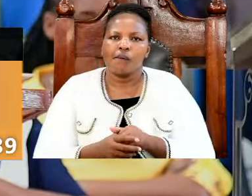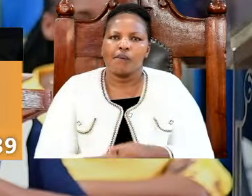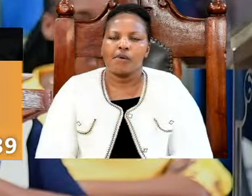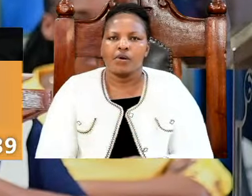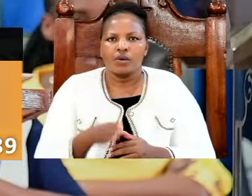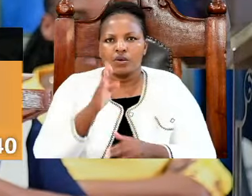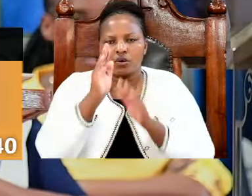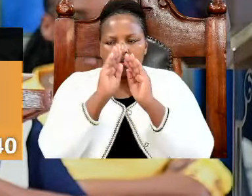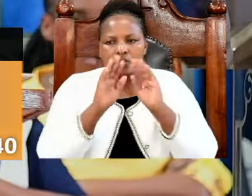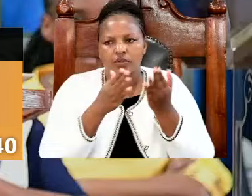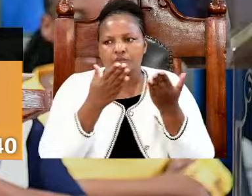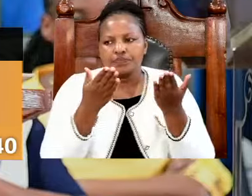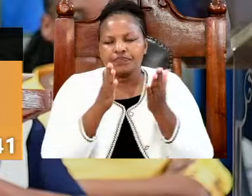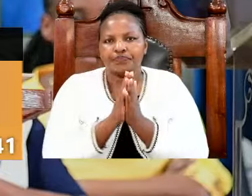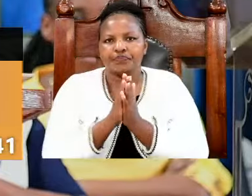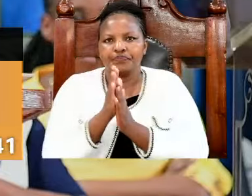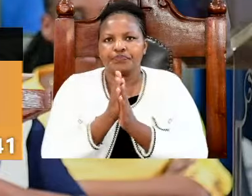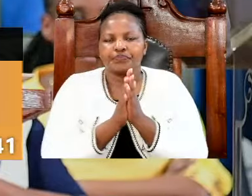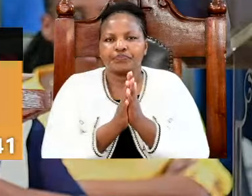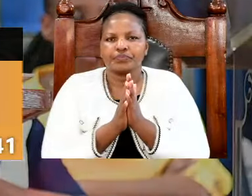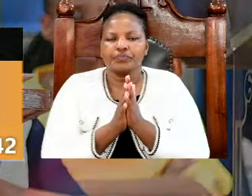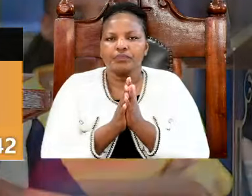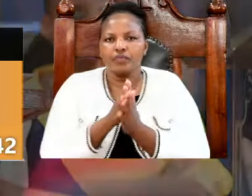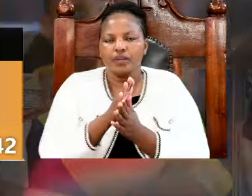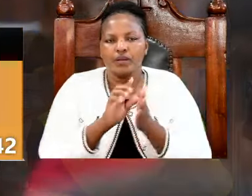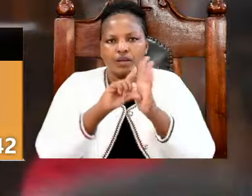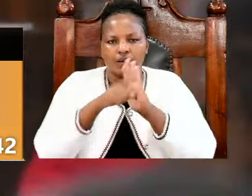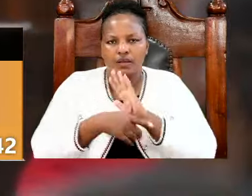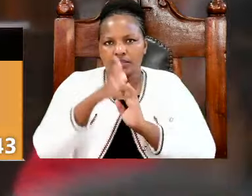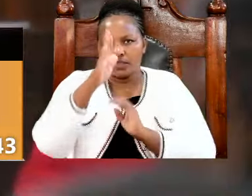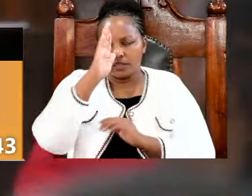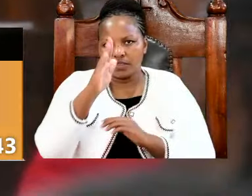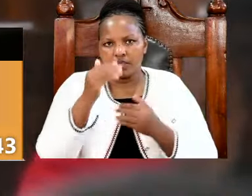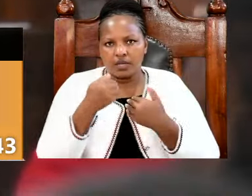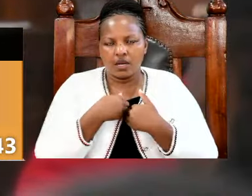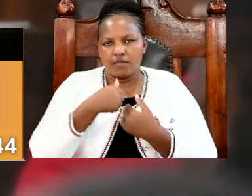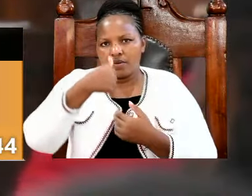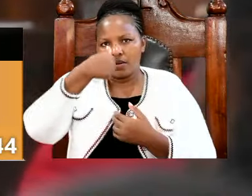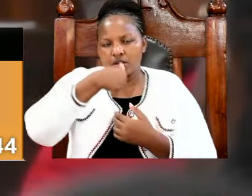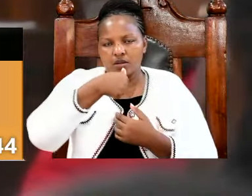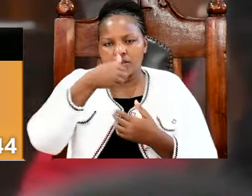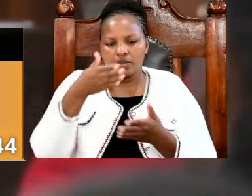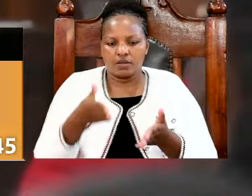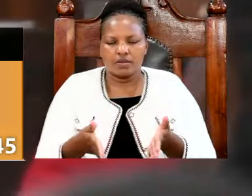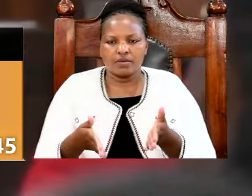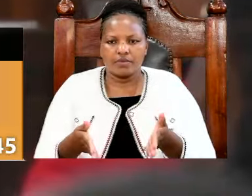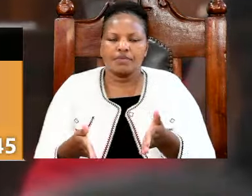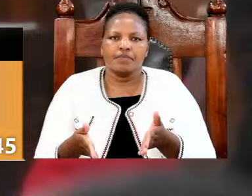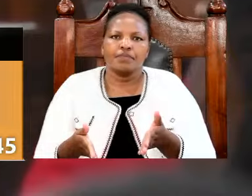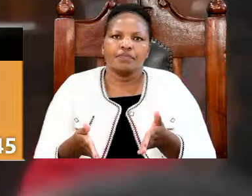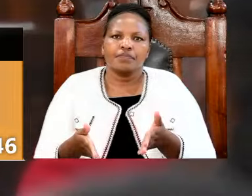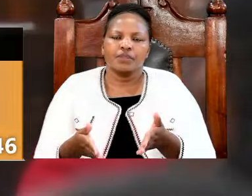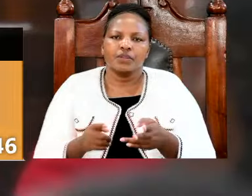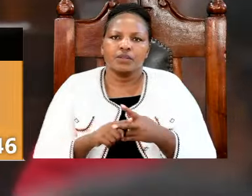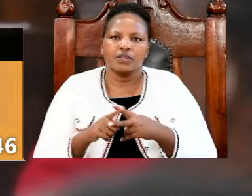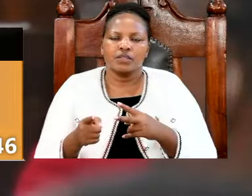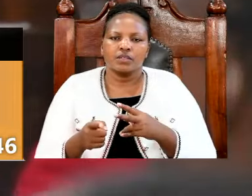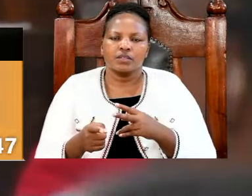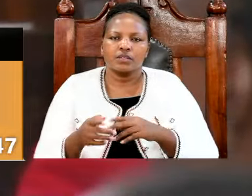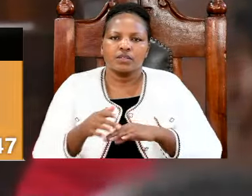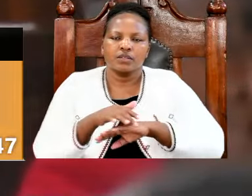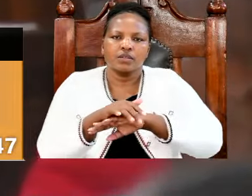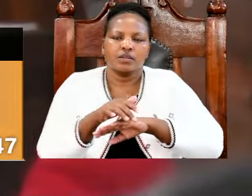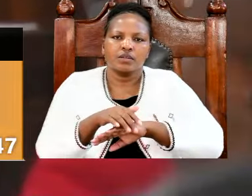Mungu awabariki sana. Sunday inayokuja tutakuwa na meza ya Bwana mahara hapa kuanzia igri